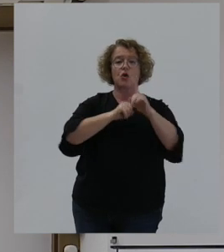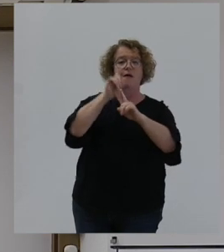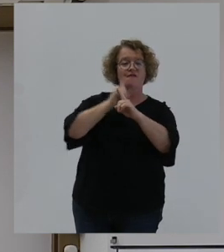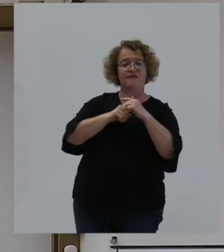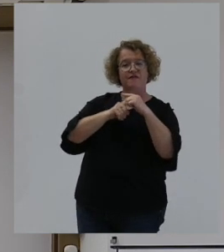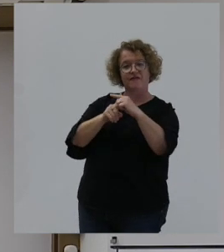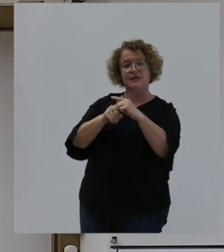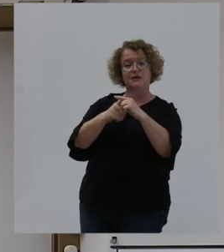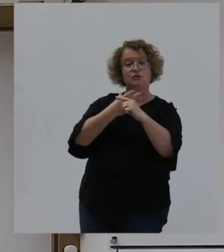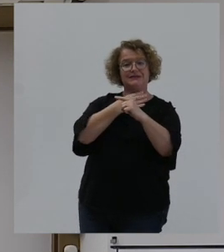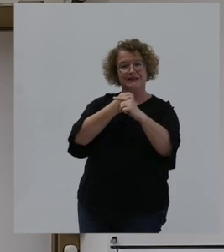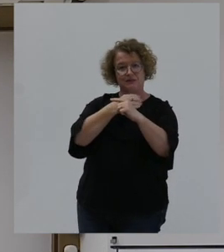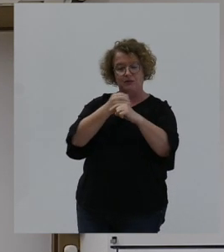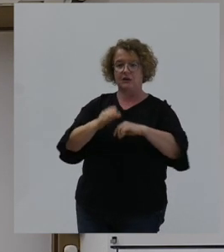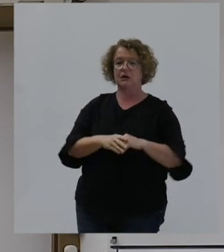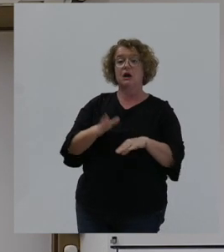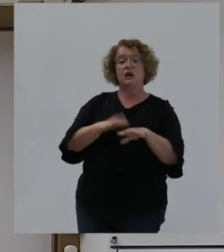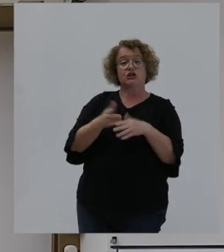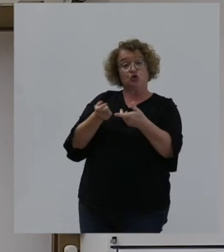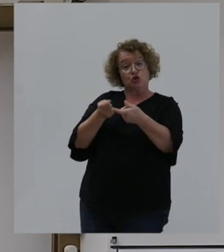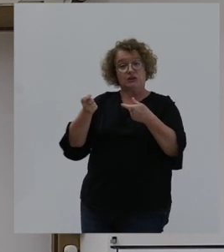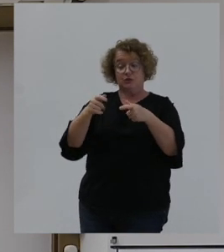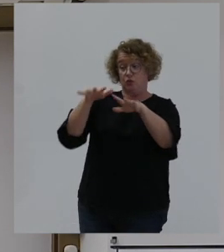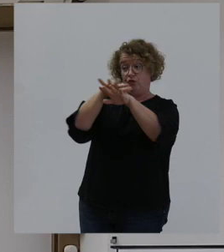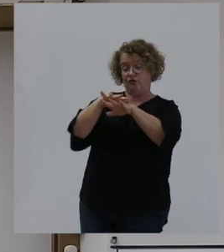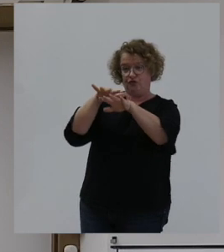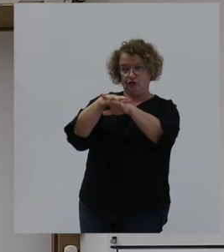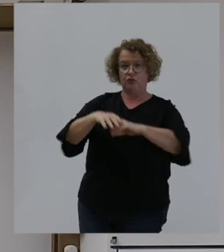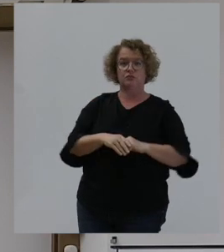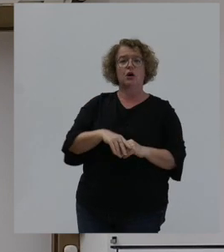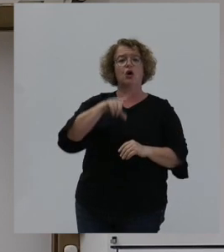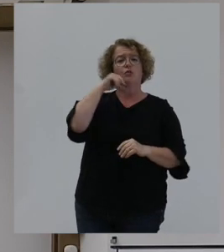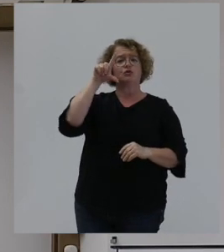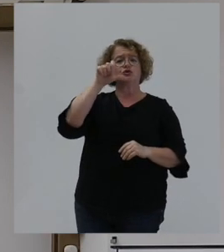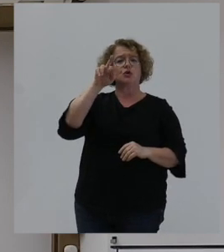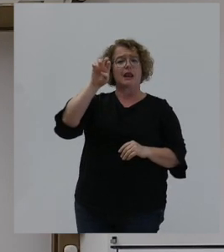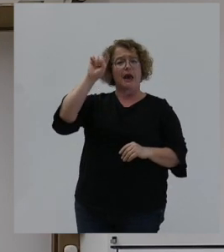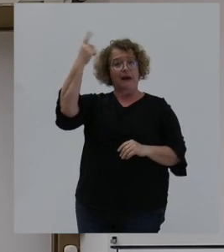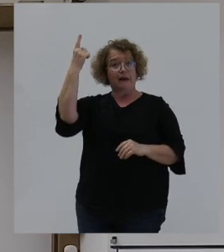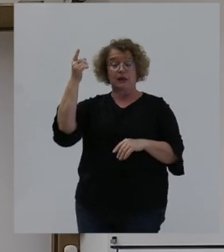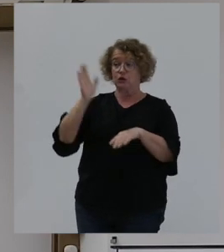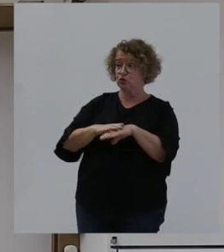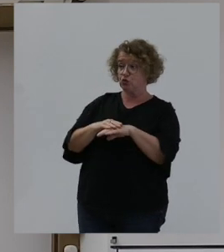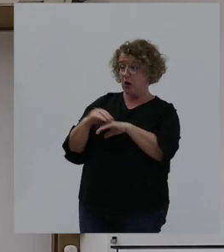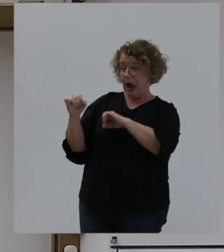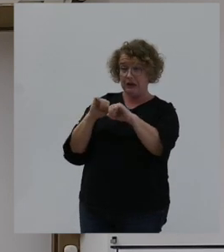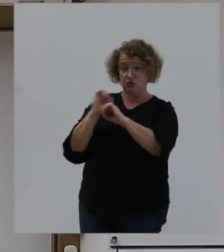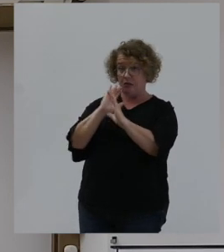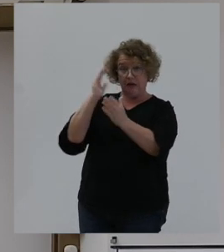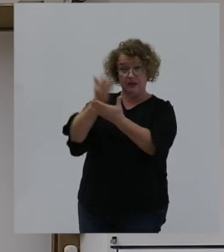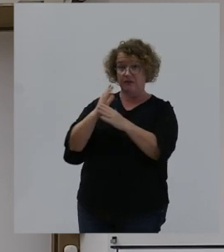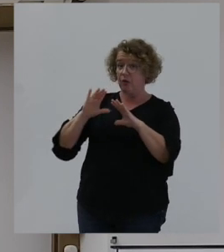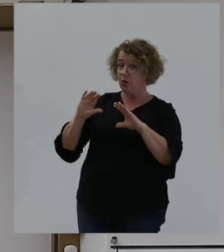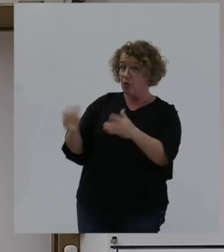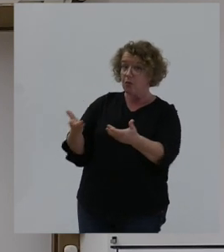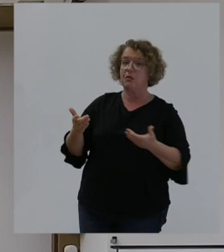mode très critique, nous dirions que la gestion a été particulièrement opaque. Monsieur Larré particulièrement, quelle a été votre action